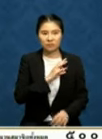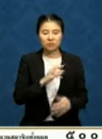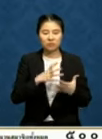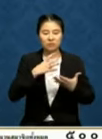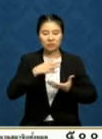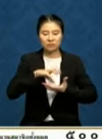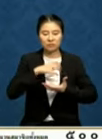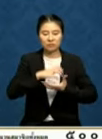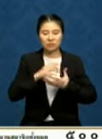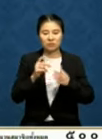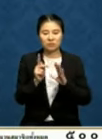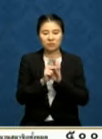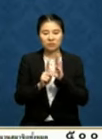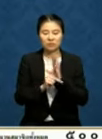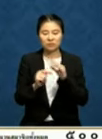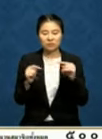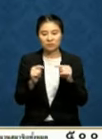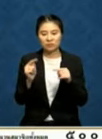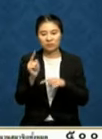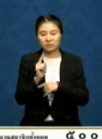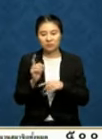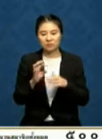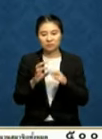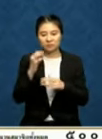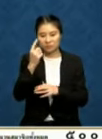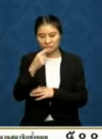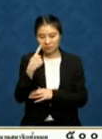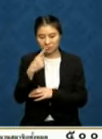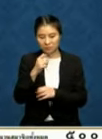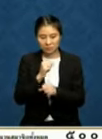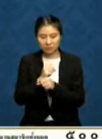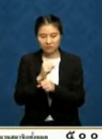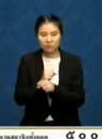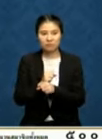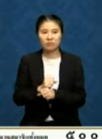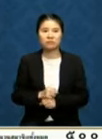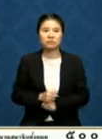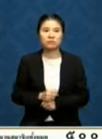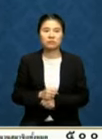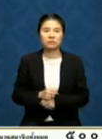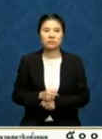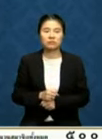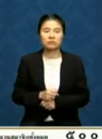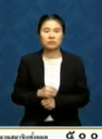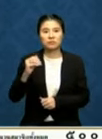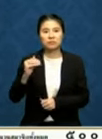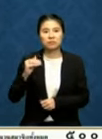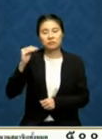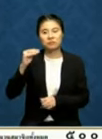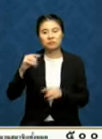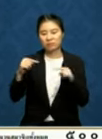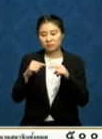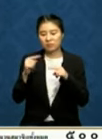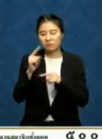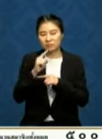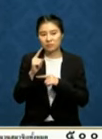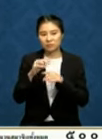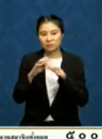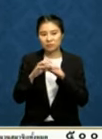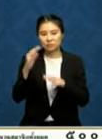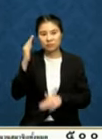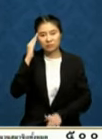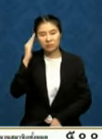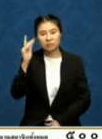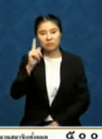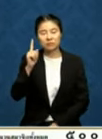ปรายไปนะคะมันเป็นกฎหมายแพ่งนะคะไม่มีใครต้องมาติดคุกนะคะท่านเข้าใจผิดแล้วนะคะที่ท่านบอกว่าโตมาด้วยไม้เรียวนะคะก็จะทราบดีกัน